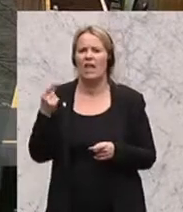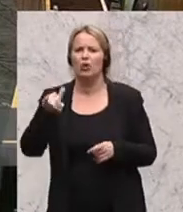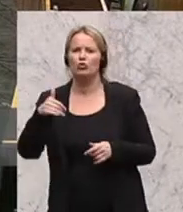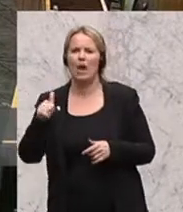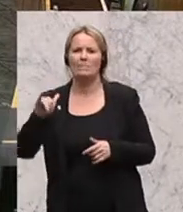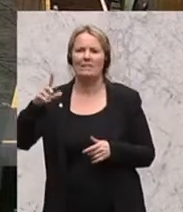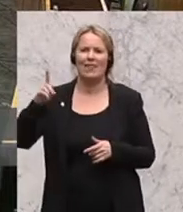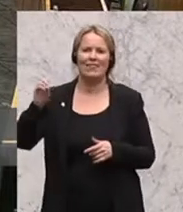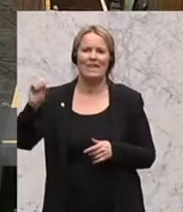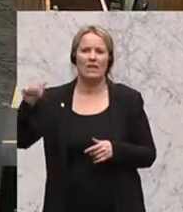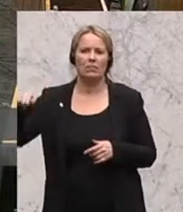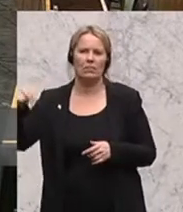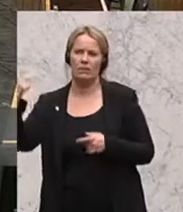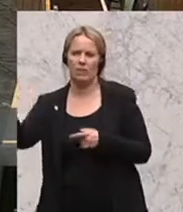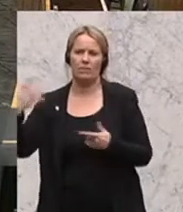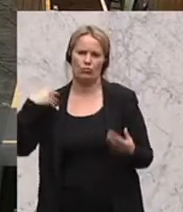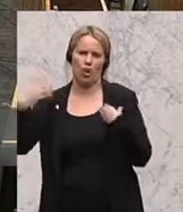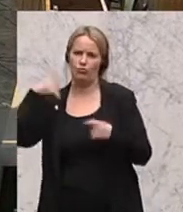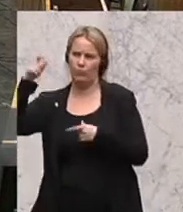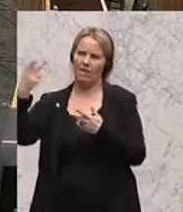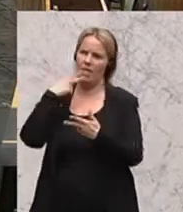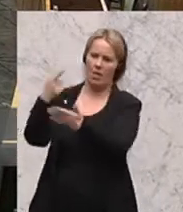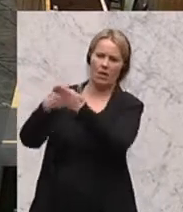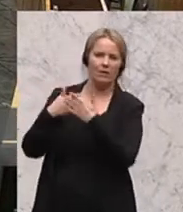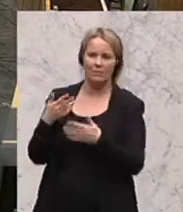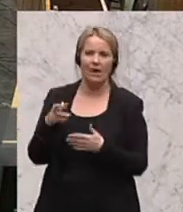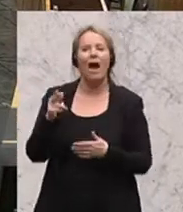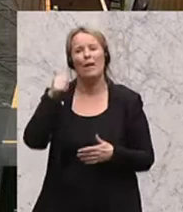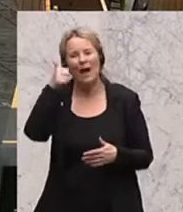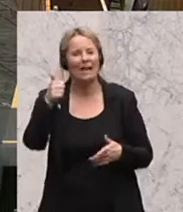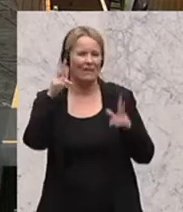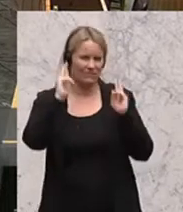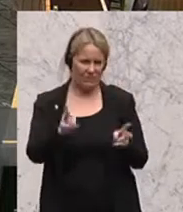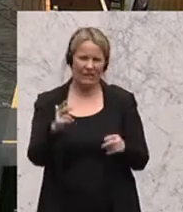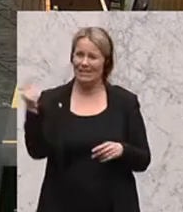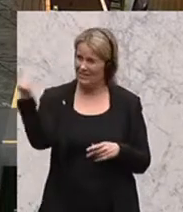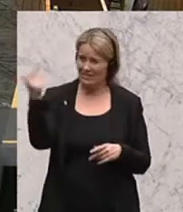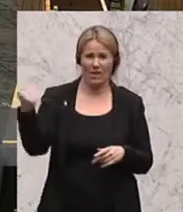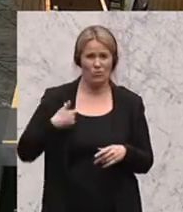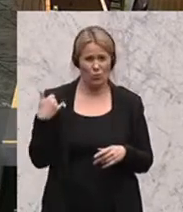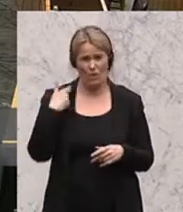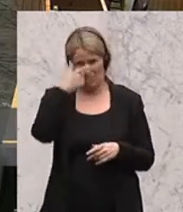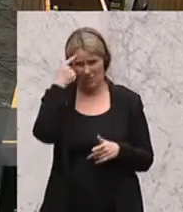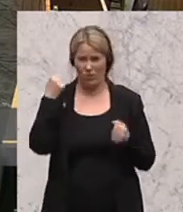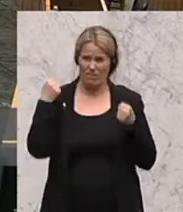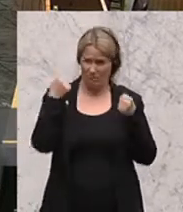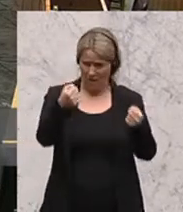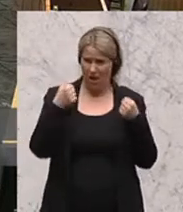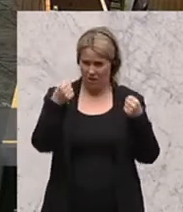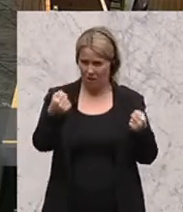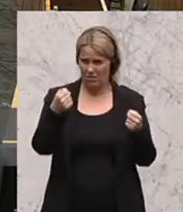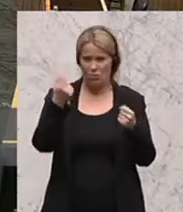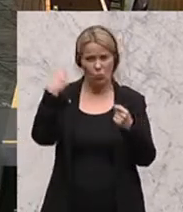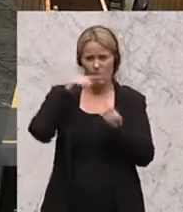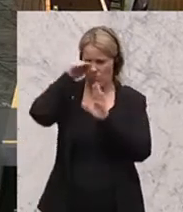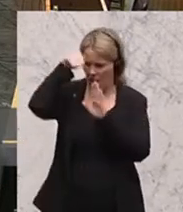Dean sein will oder nicht. Aber es ist um eines geht's wirklich. Diese 2 jungen Menschen fahren mit dem Auto in den